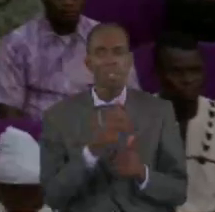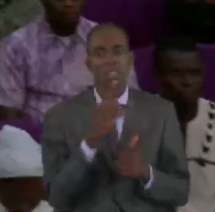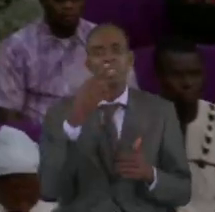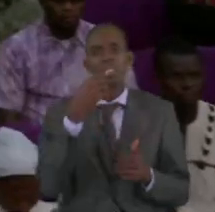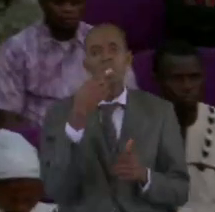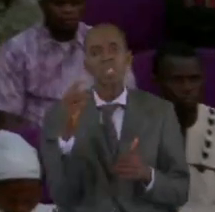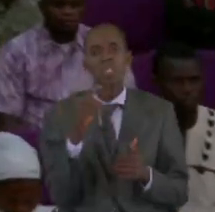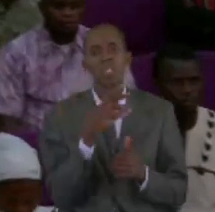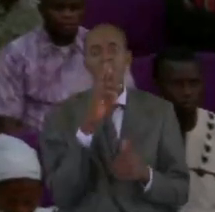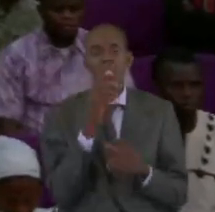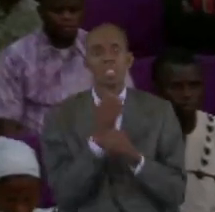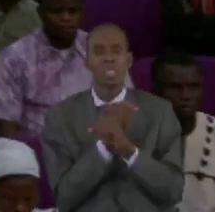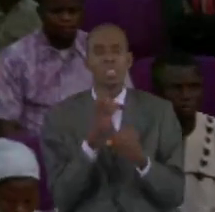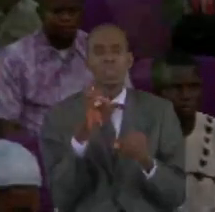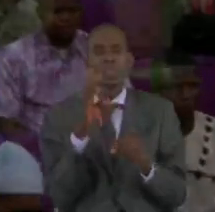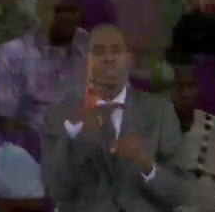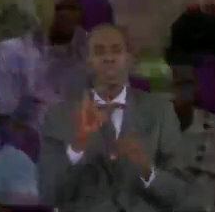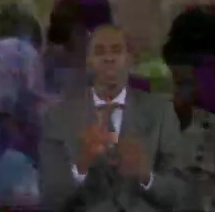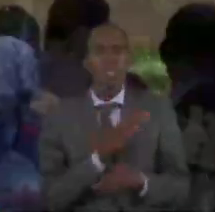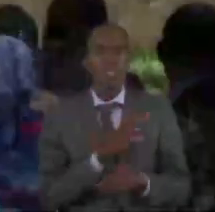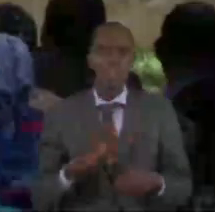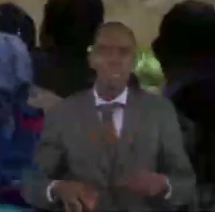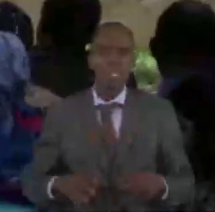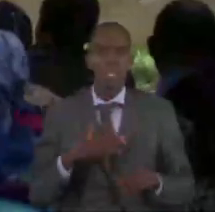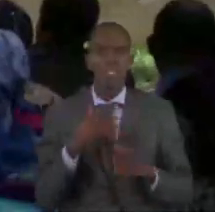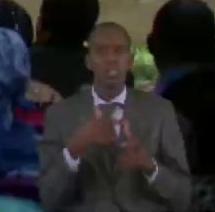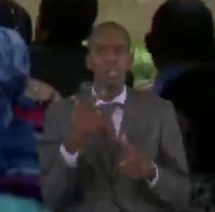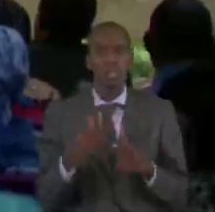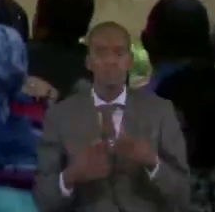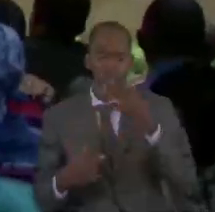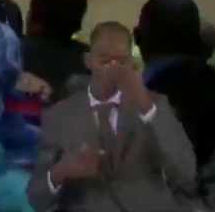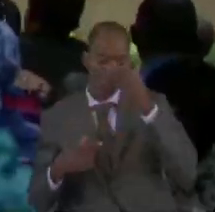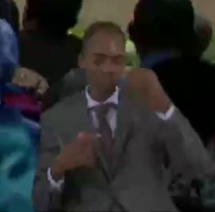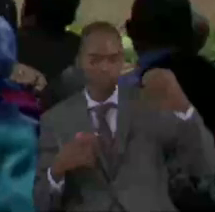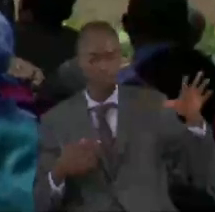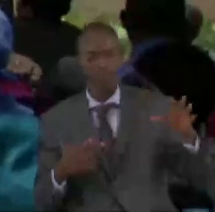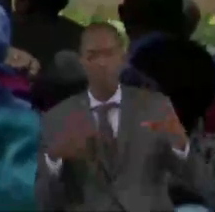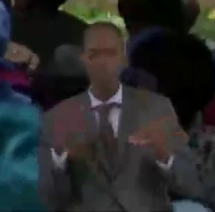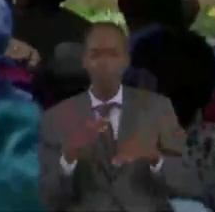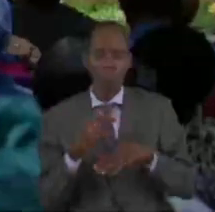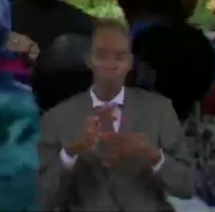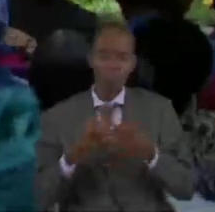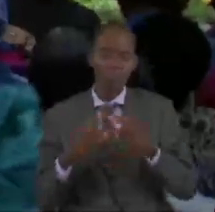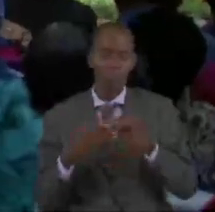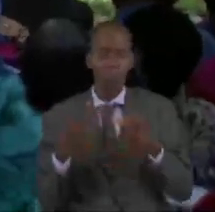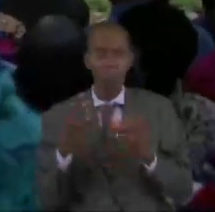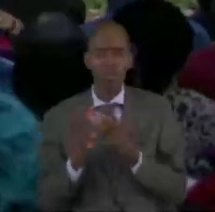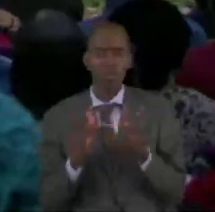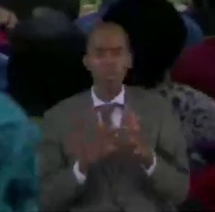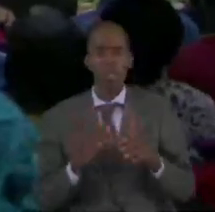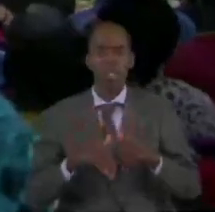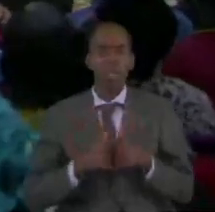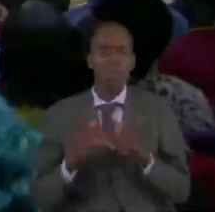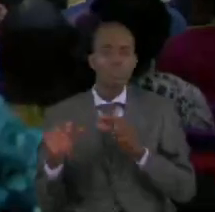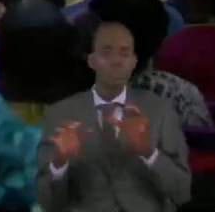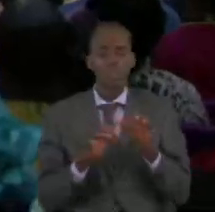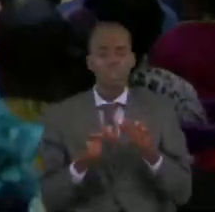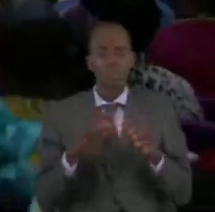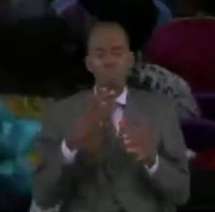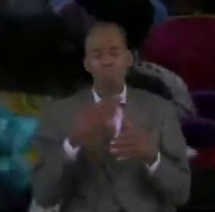professer être sauvés par Christ et négliger le message de Christ? Comment pourraient-ils